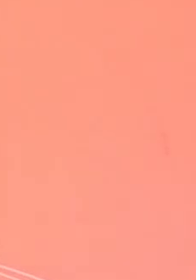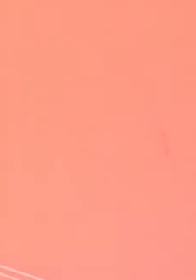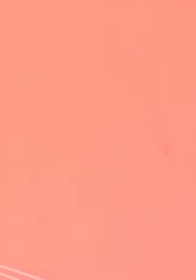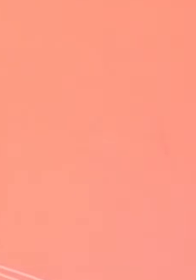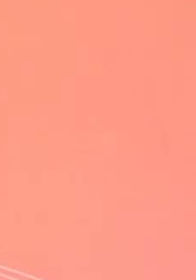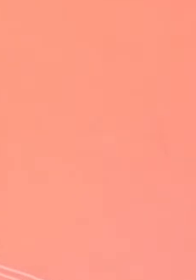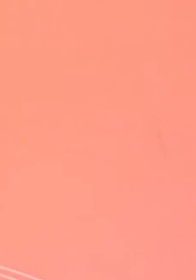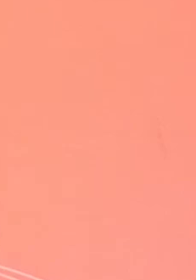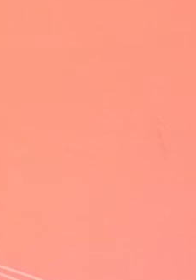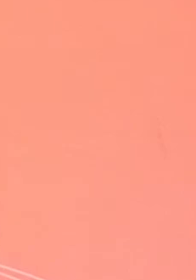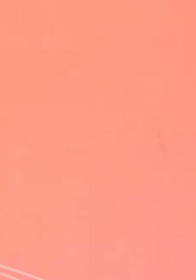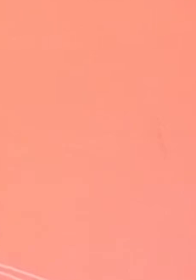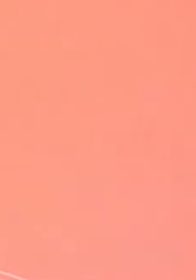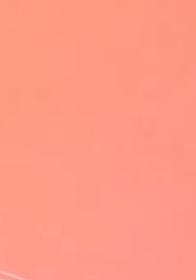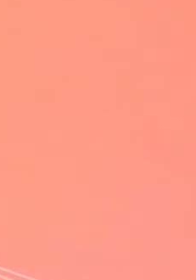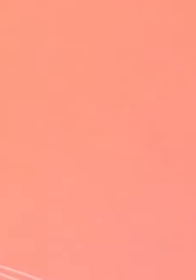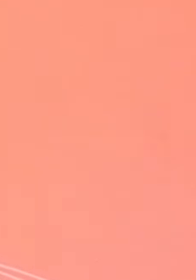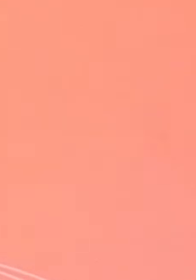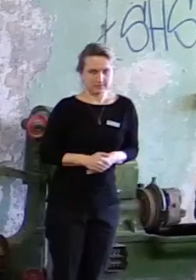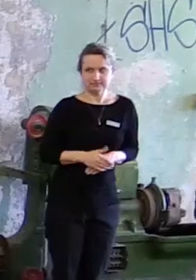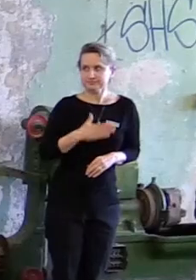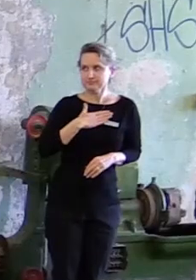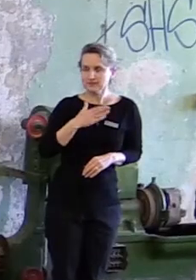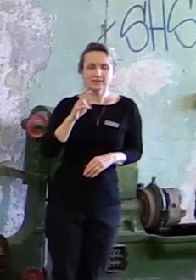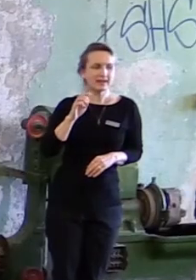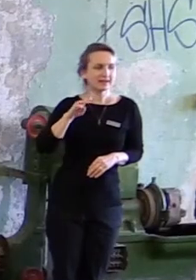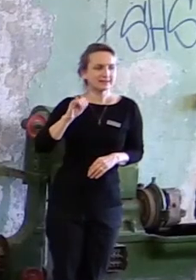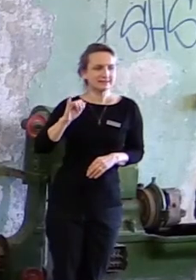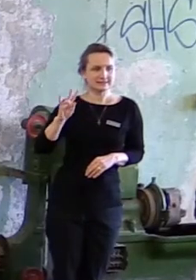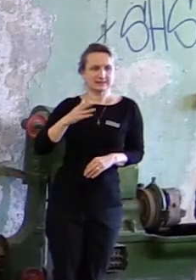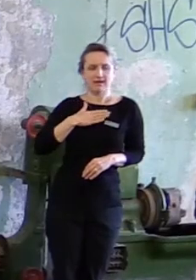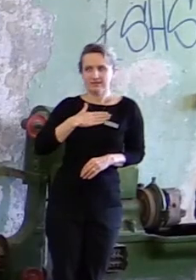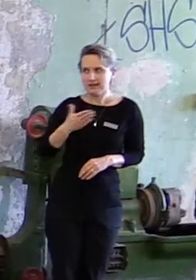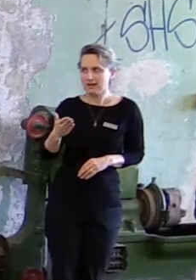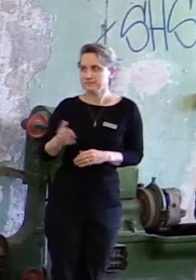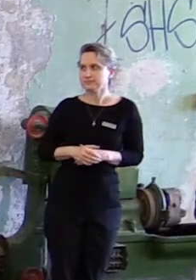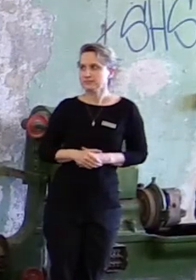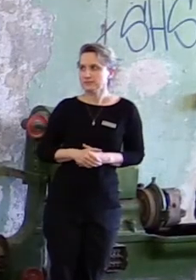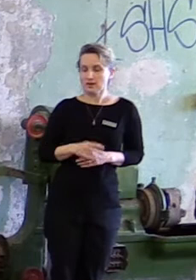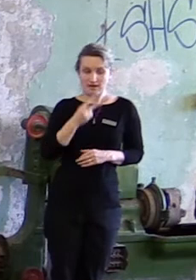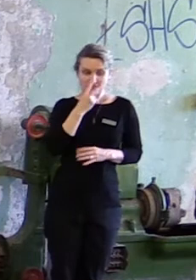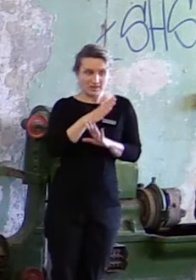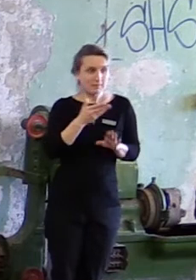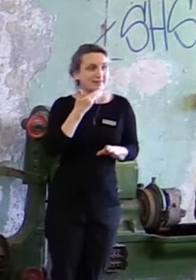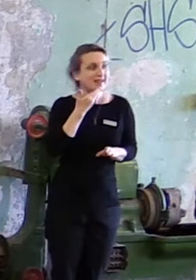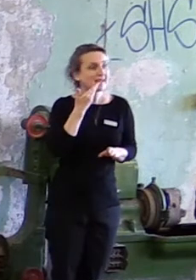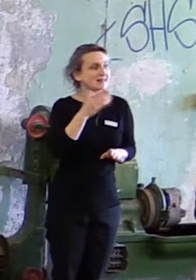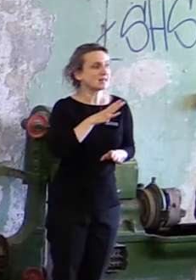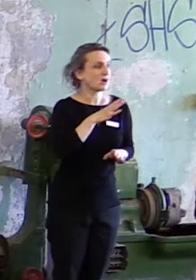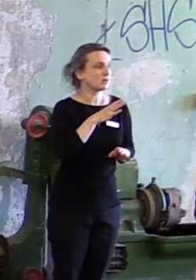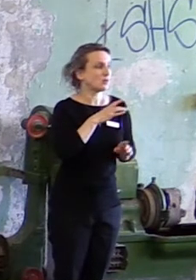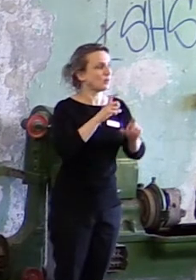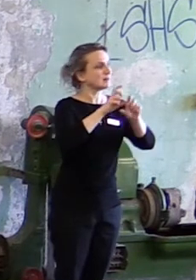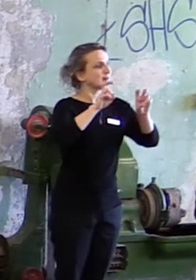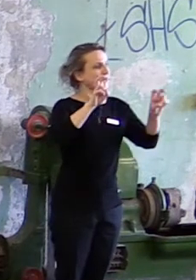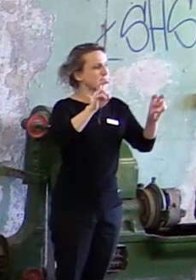Selline kiire ülevaade. Aitäh, Kristi. Ma seisan siin lähedal, siis ma muidu jään pildist välja. Et vaatamata sellele, et see ettekanne oli teemal,